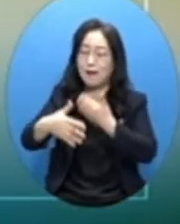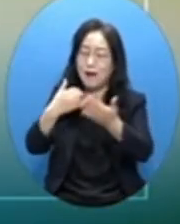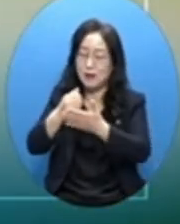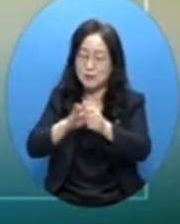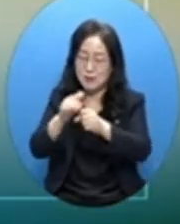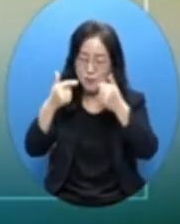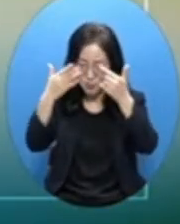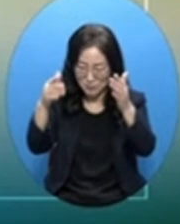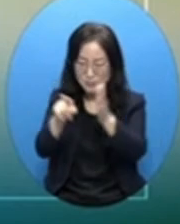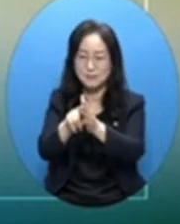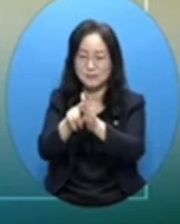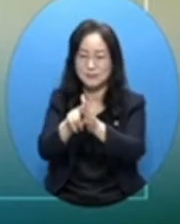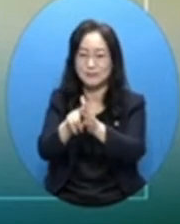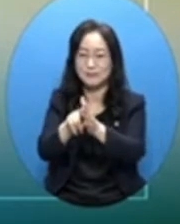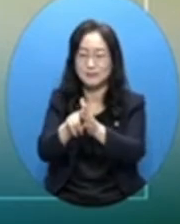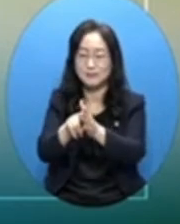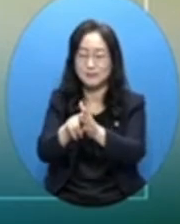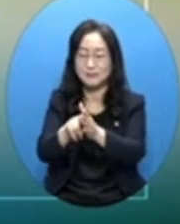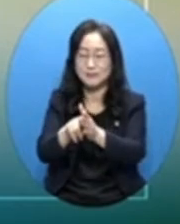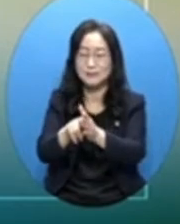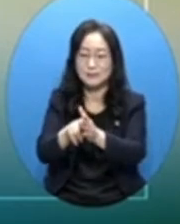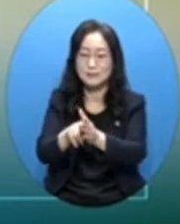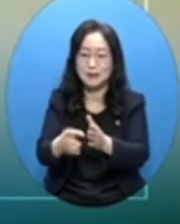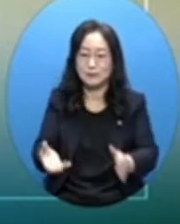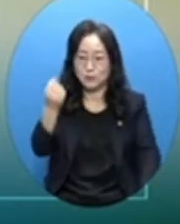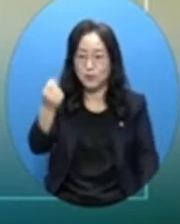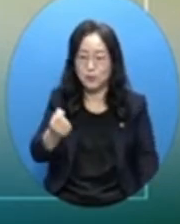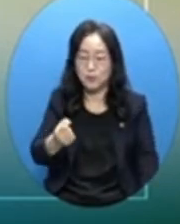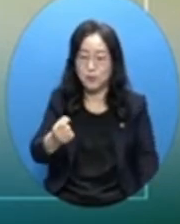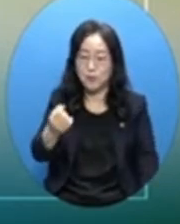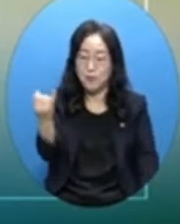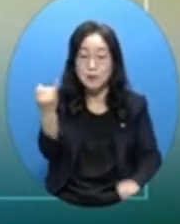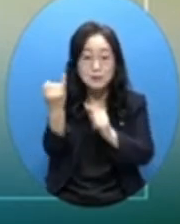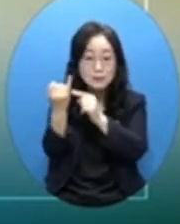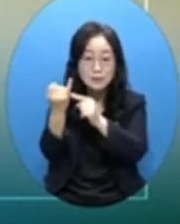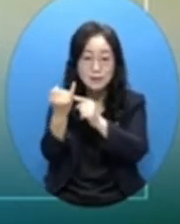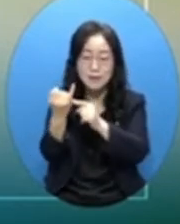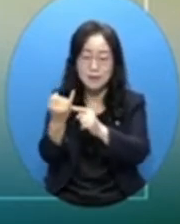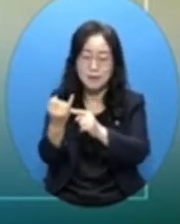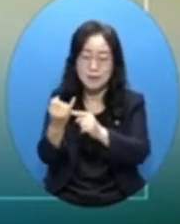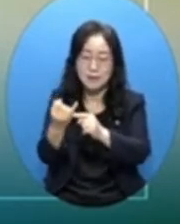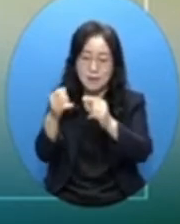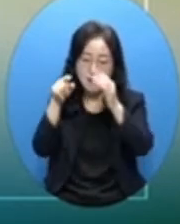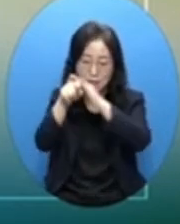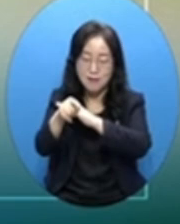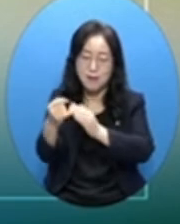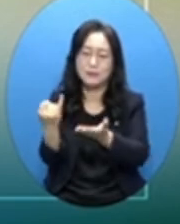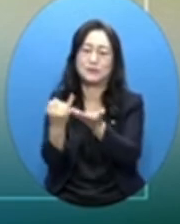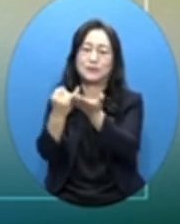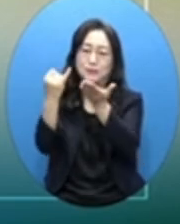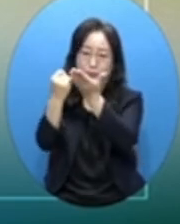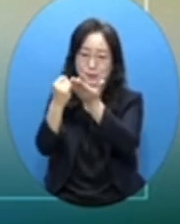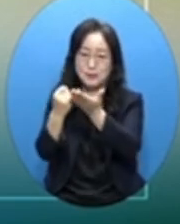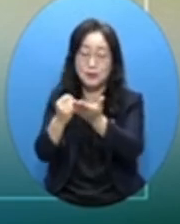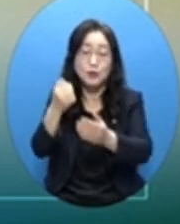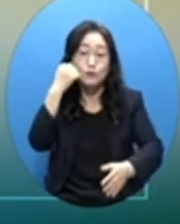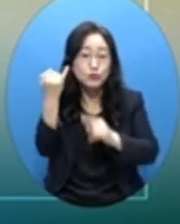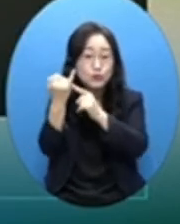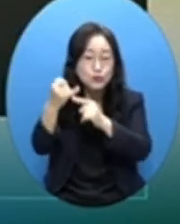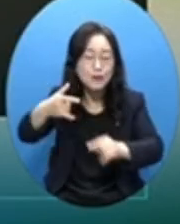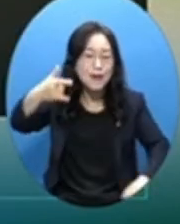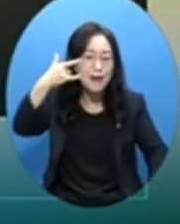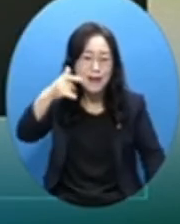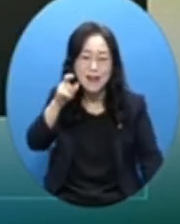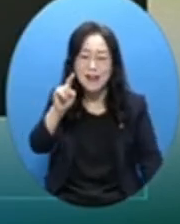확신해요. 그 사랑으로 그 아이를 20세기 최대의 기적의 주인공으로 길러냈습니다. 그 아이가 바로 헬렌